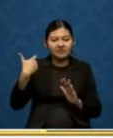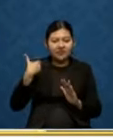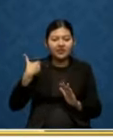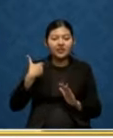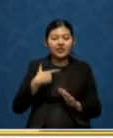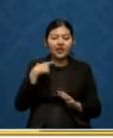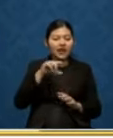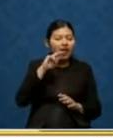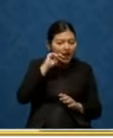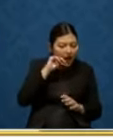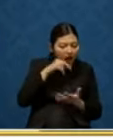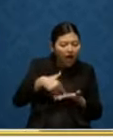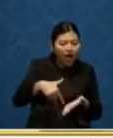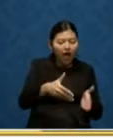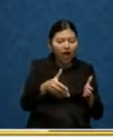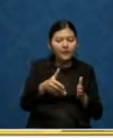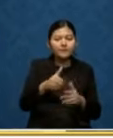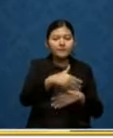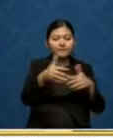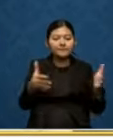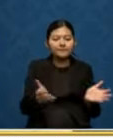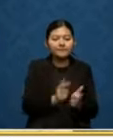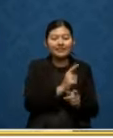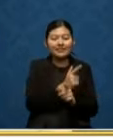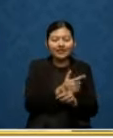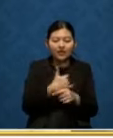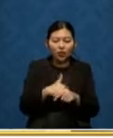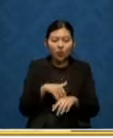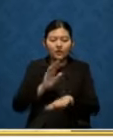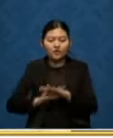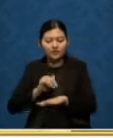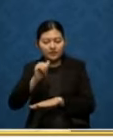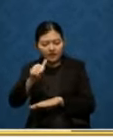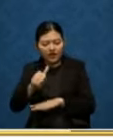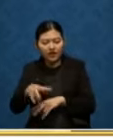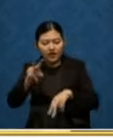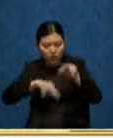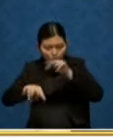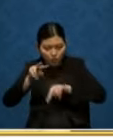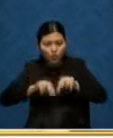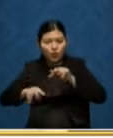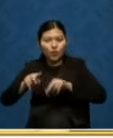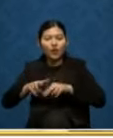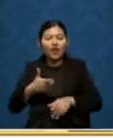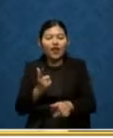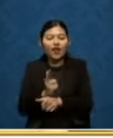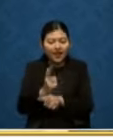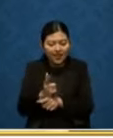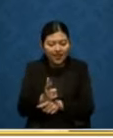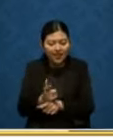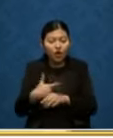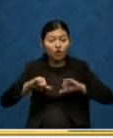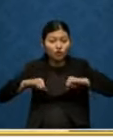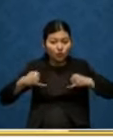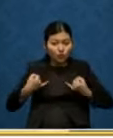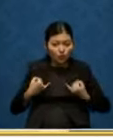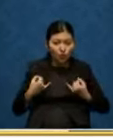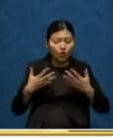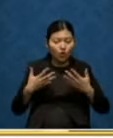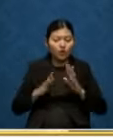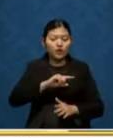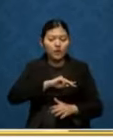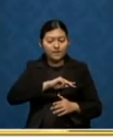ทั้งเรื่องน้ำปัจจัยทั้งเรื่องของความสามารถความชำนาญของการบริหารจัดการการจัดการของเจ้าของแล้วก็ผู้รับ